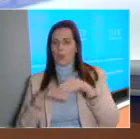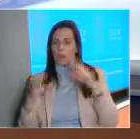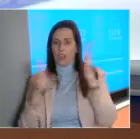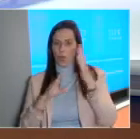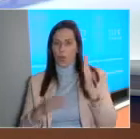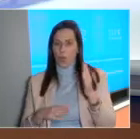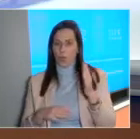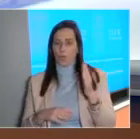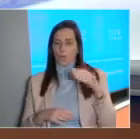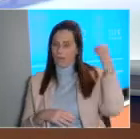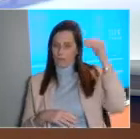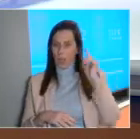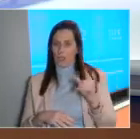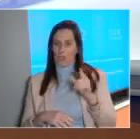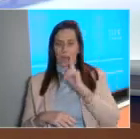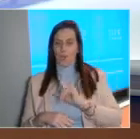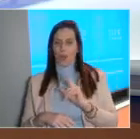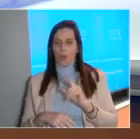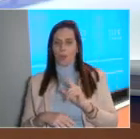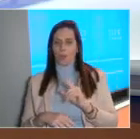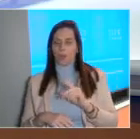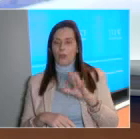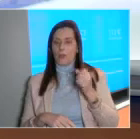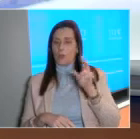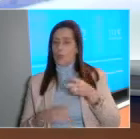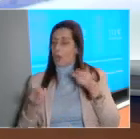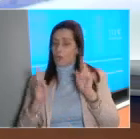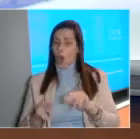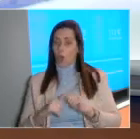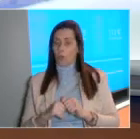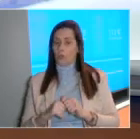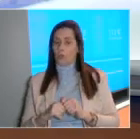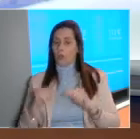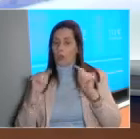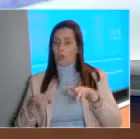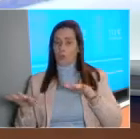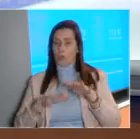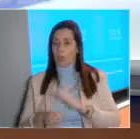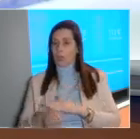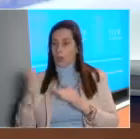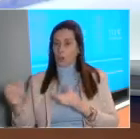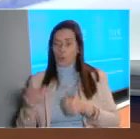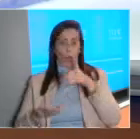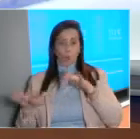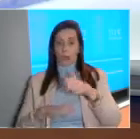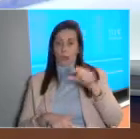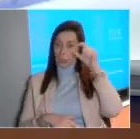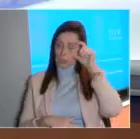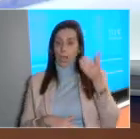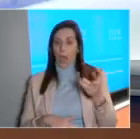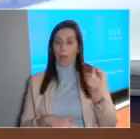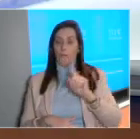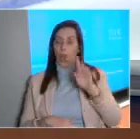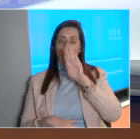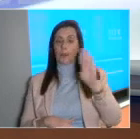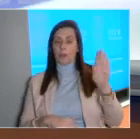וטרור פלסטיני באפולה. נכון. ואם יש אפשרות להגיע לממשלת ימין, שראש הממשלה הוא גדעון סער